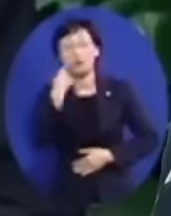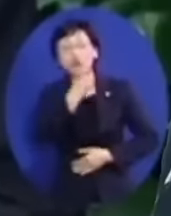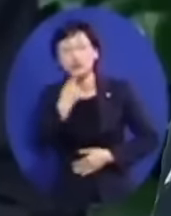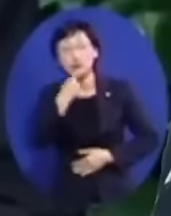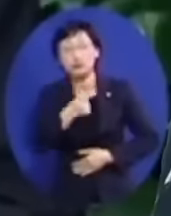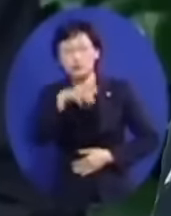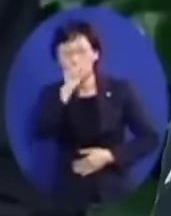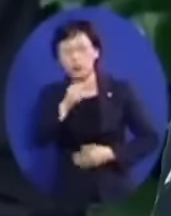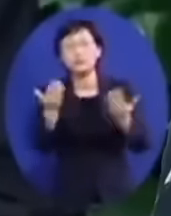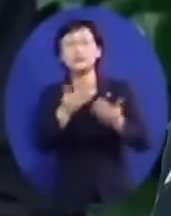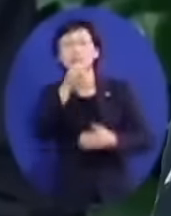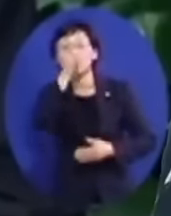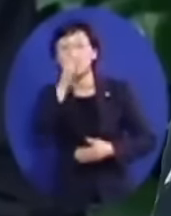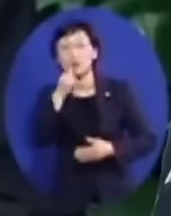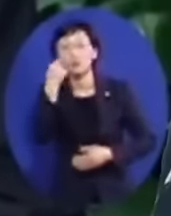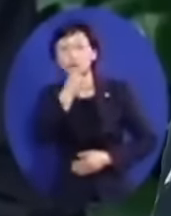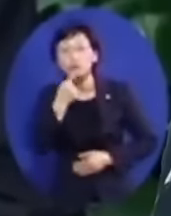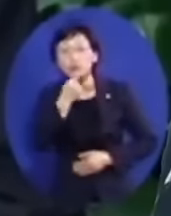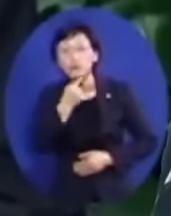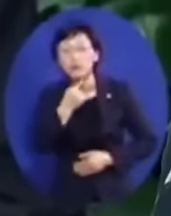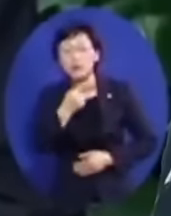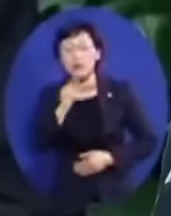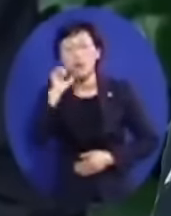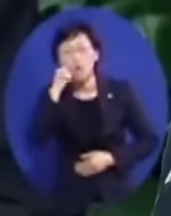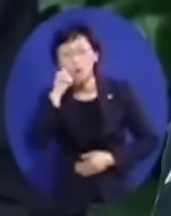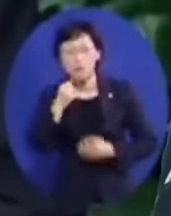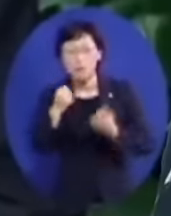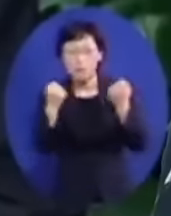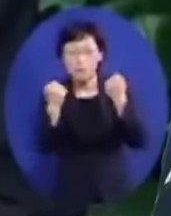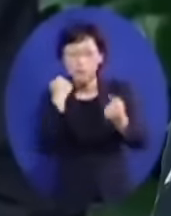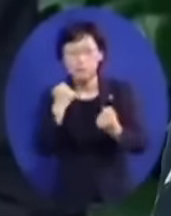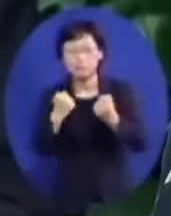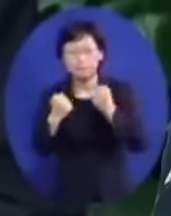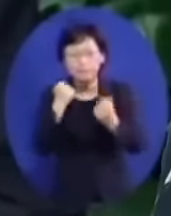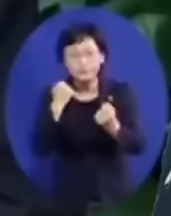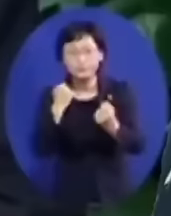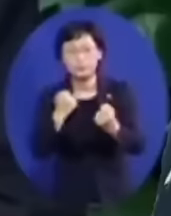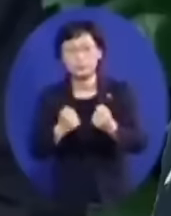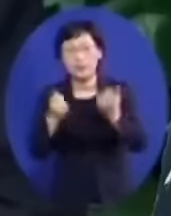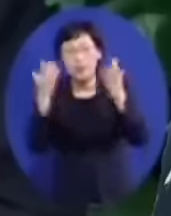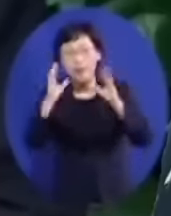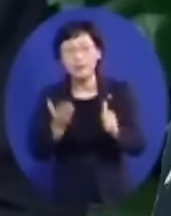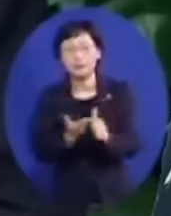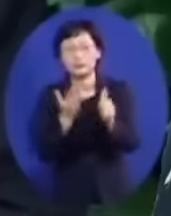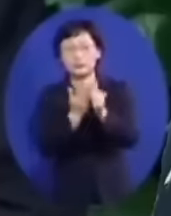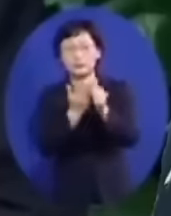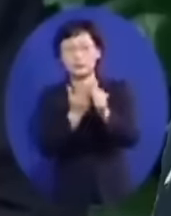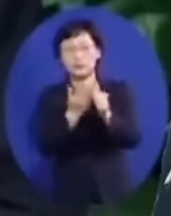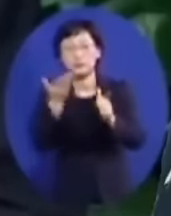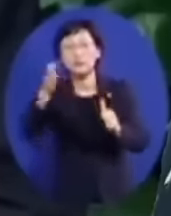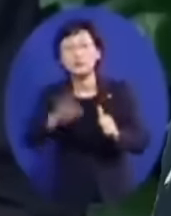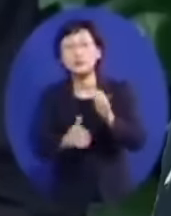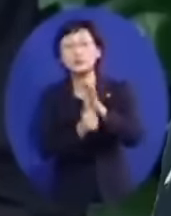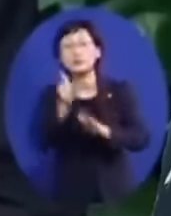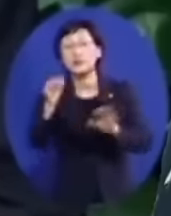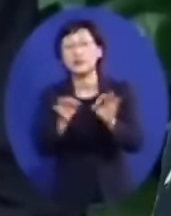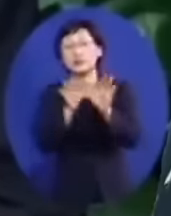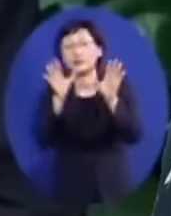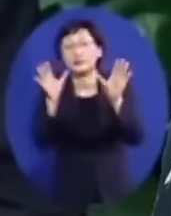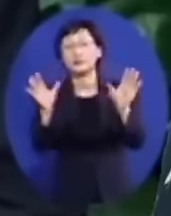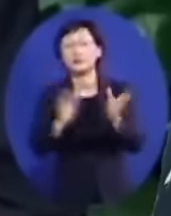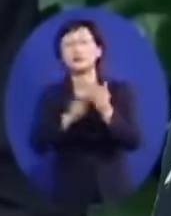일이 있을 것이다. 그래서 그 어려운 고통을 참고 애를 키울 수 있었는데 희망을 잃어버리고 난